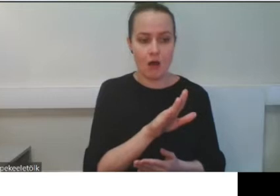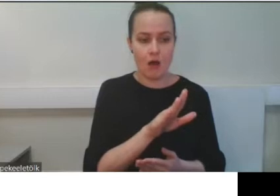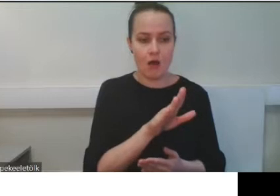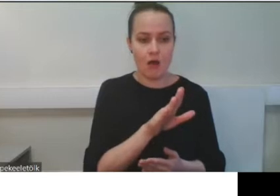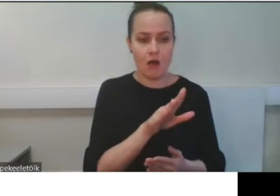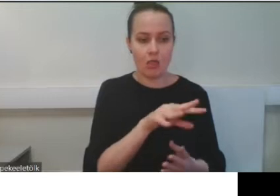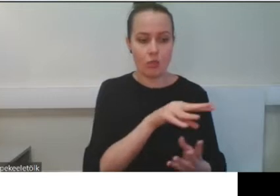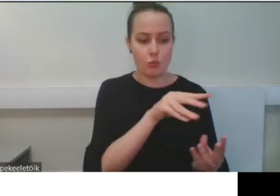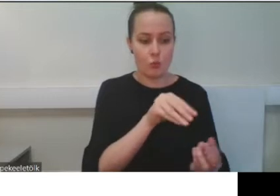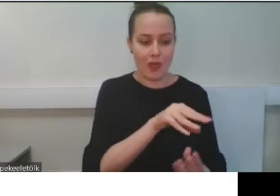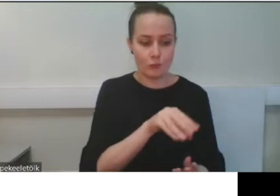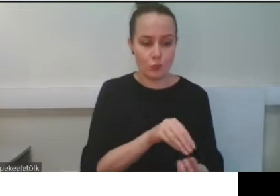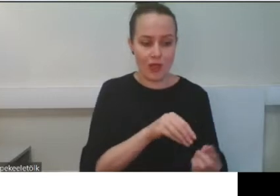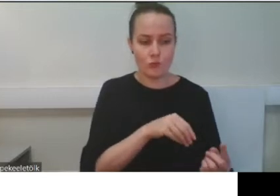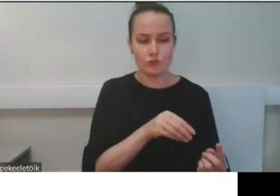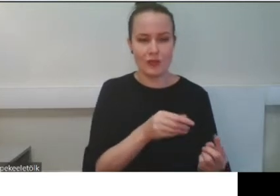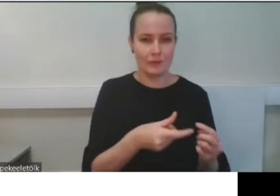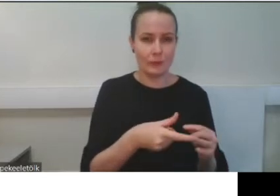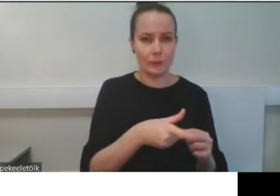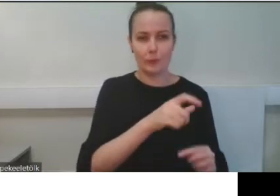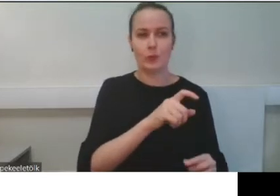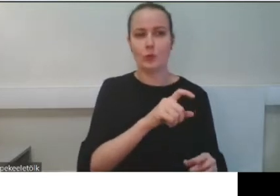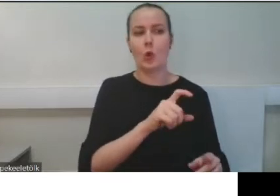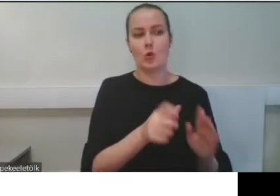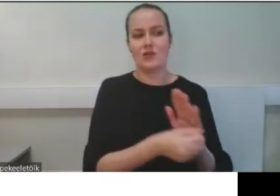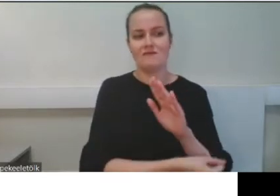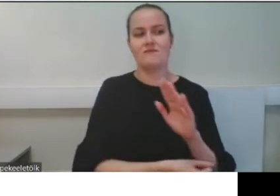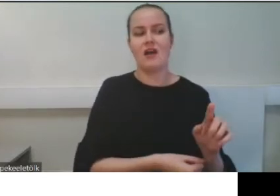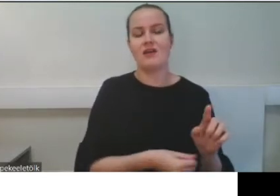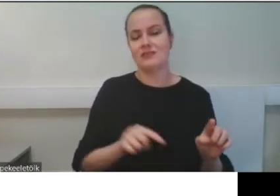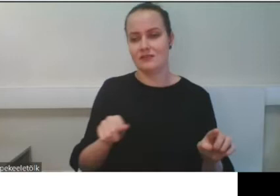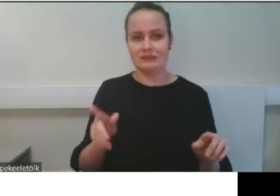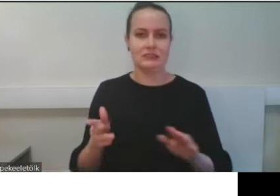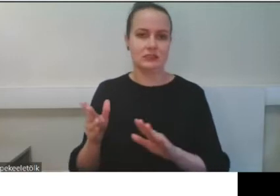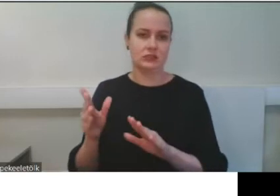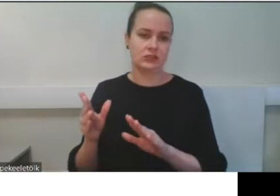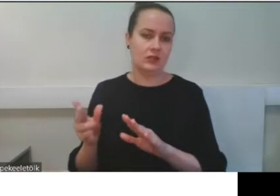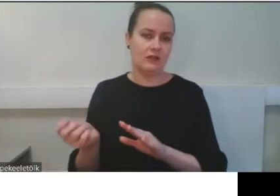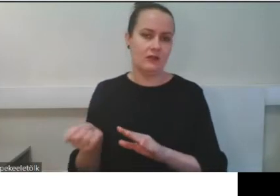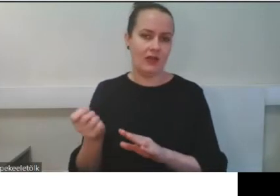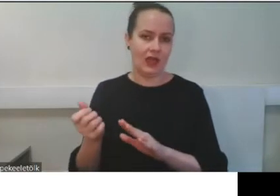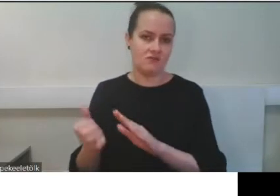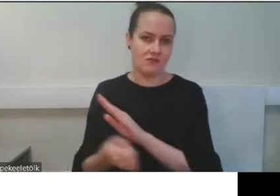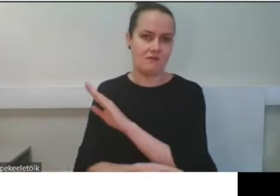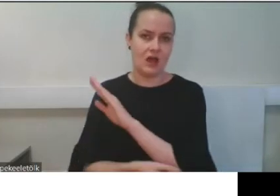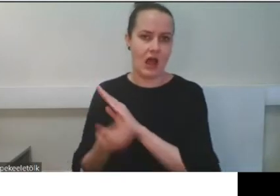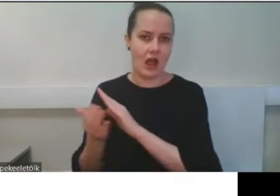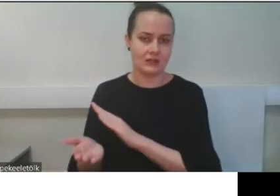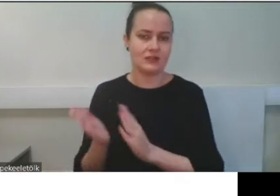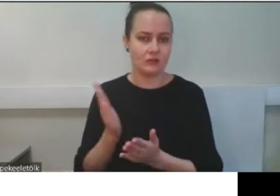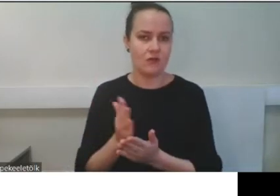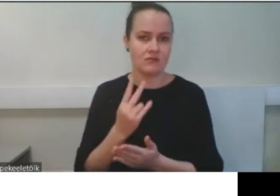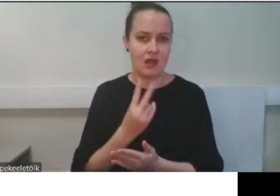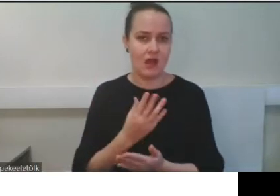kui tegevuspiiranguga inimesed ja võrdlusena siis kogu elanikkond siis kokku või siis vastavas